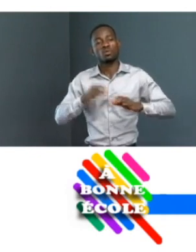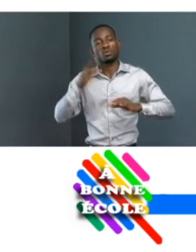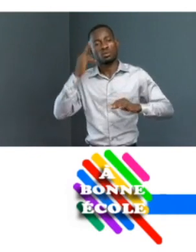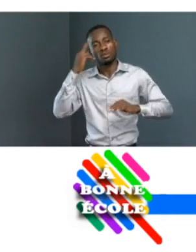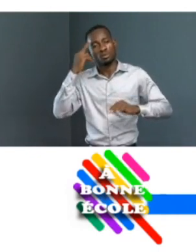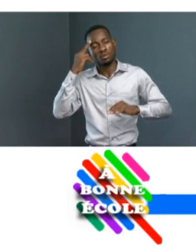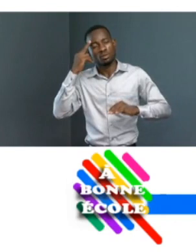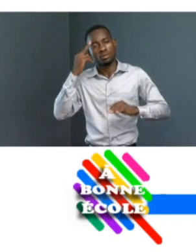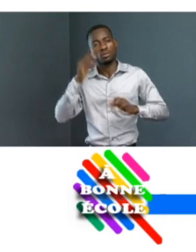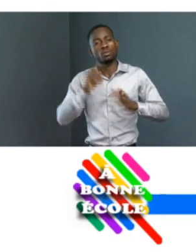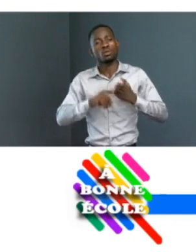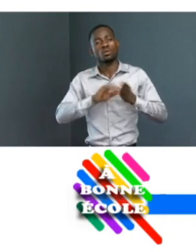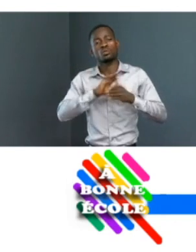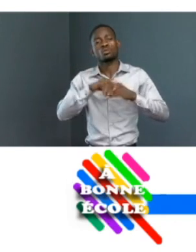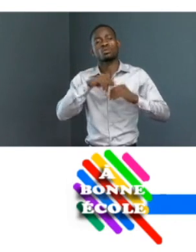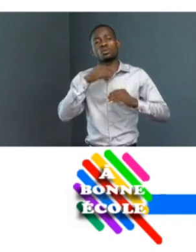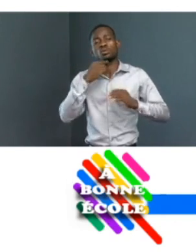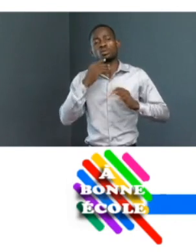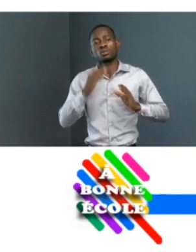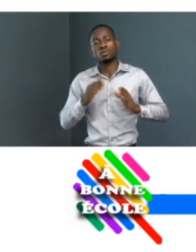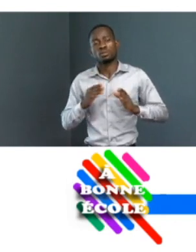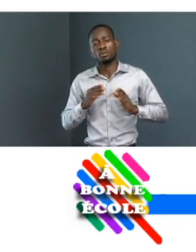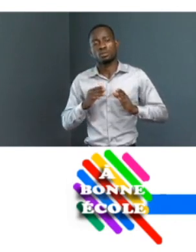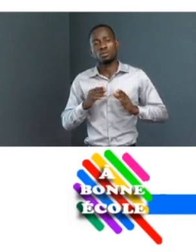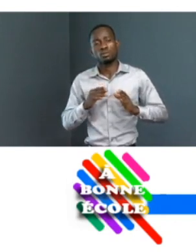retenir de tout ce que nous voulons